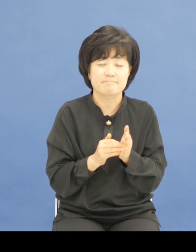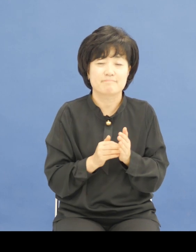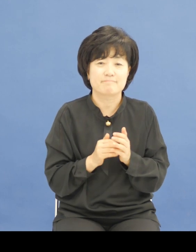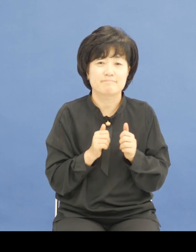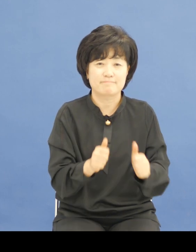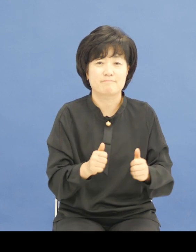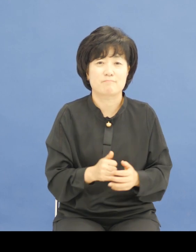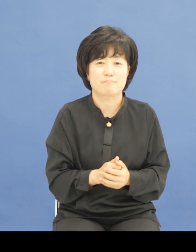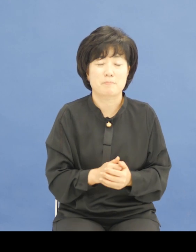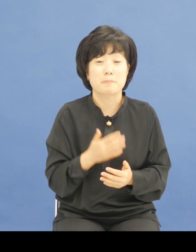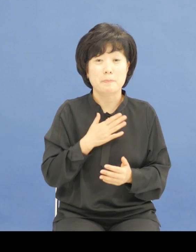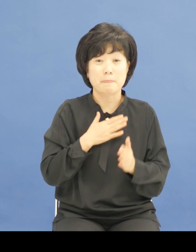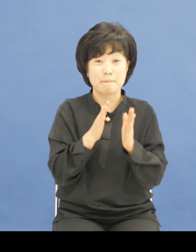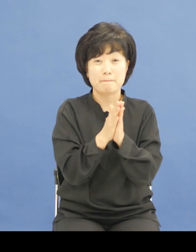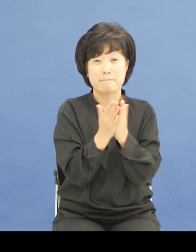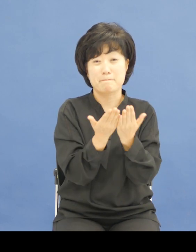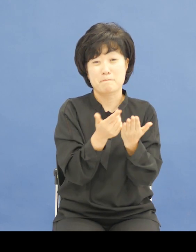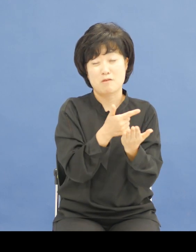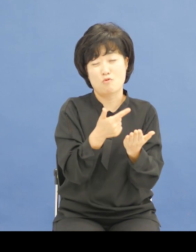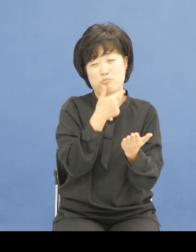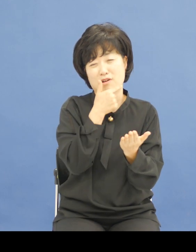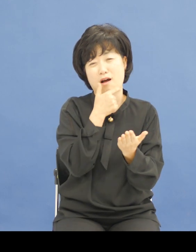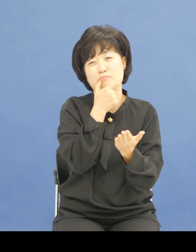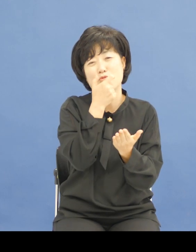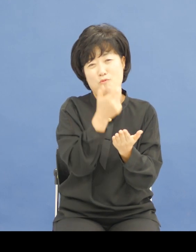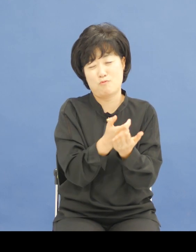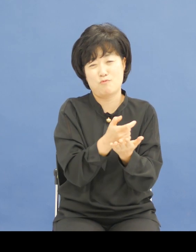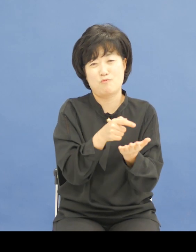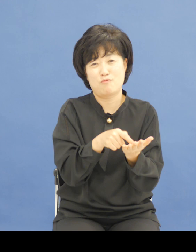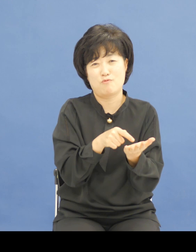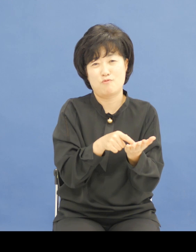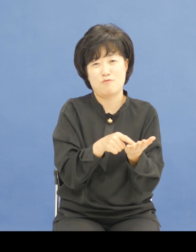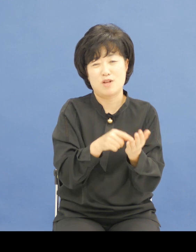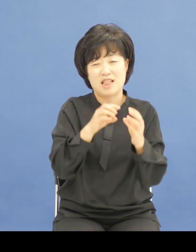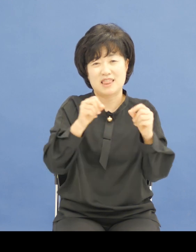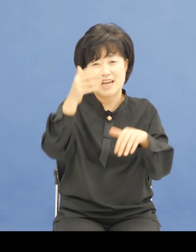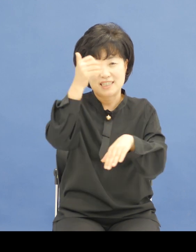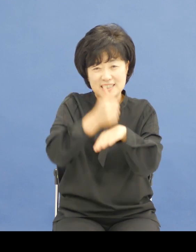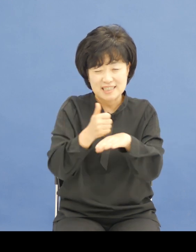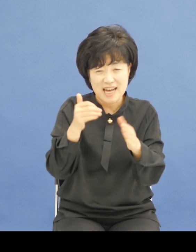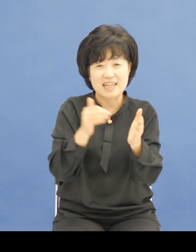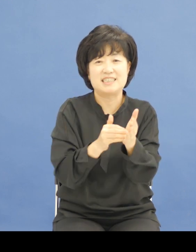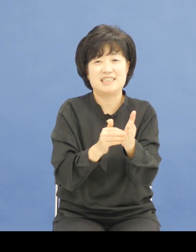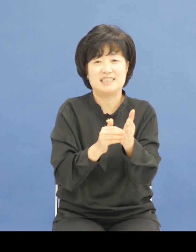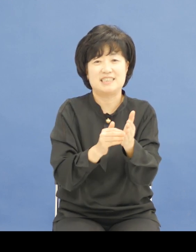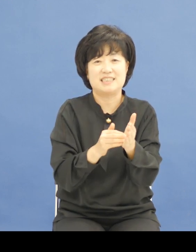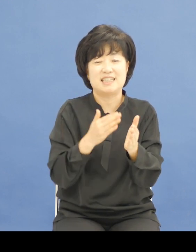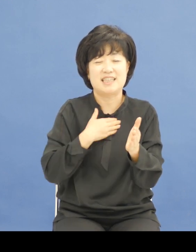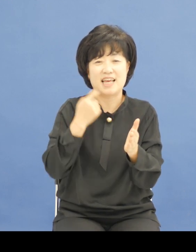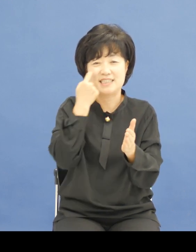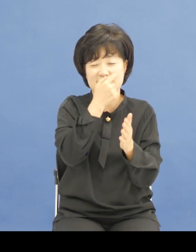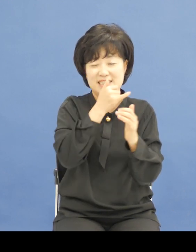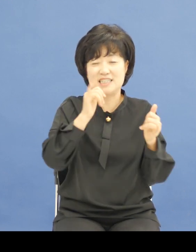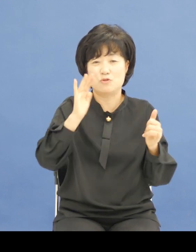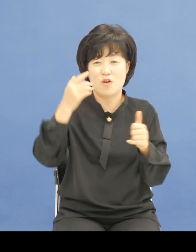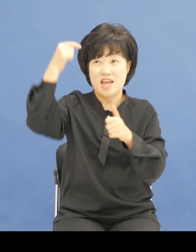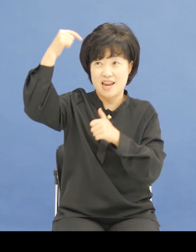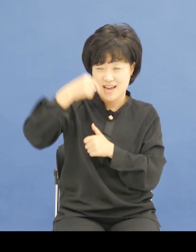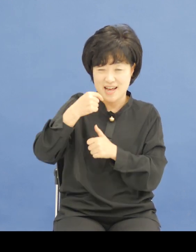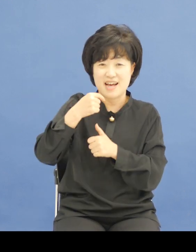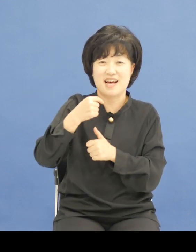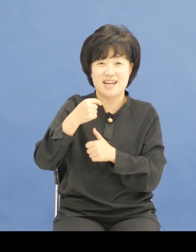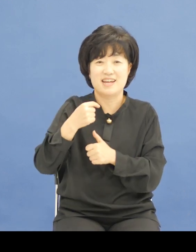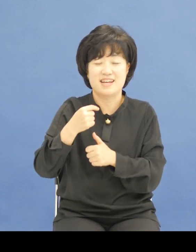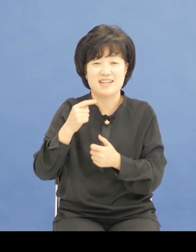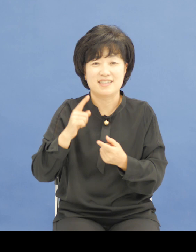책이 굉장히 좀 감동적인 것 같아요. 정말로 그 우리가 그 땅 끝까지 이르러 내 증인이 되라고 하신 하나님의 지상 명령인데 사실